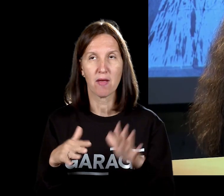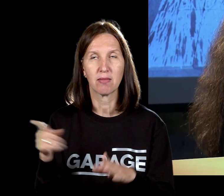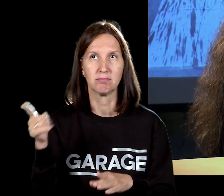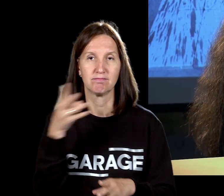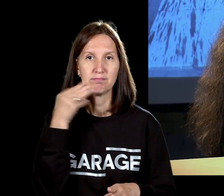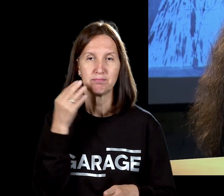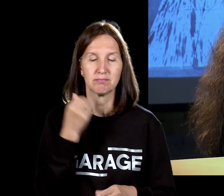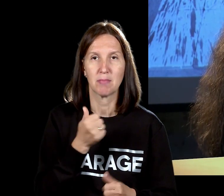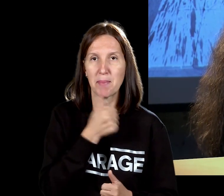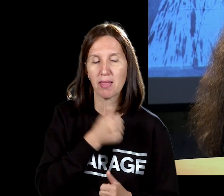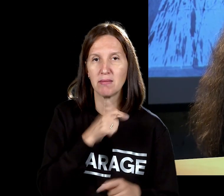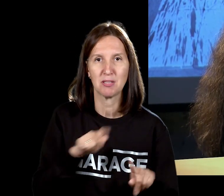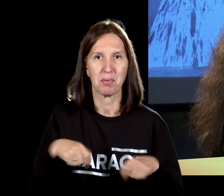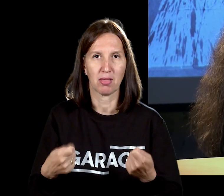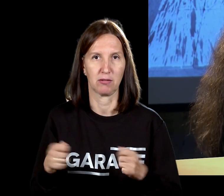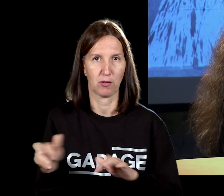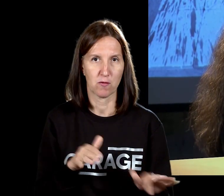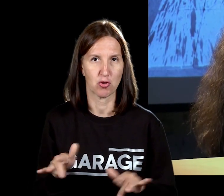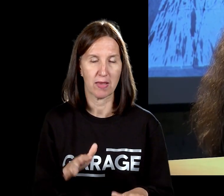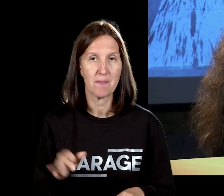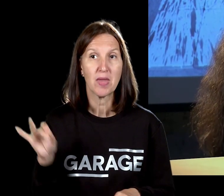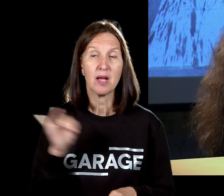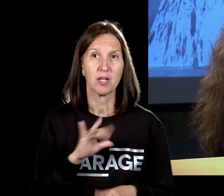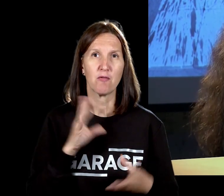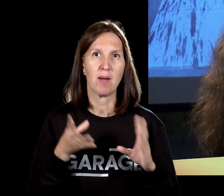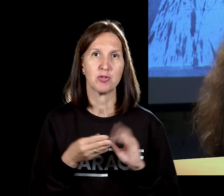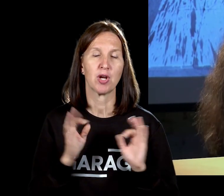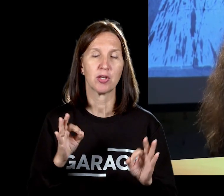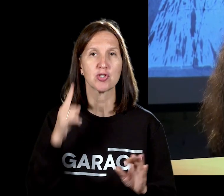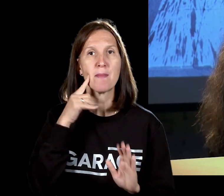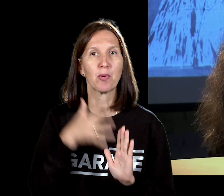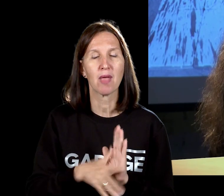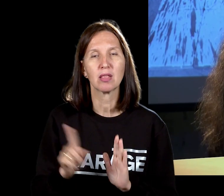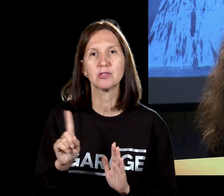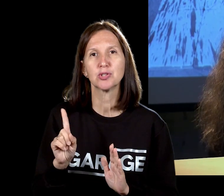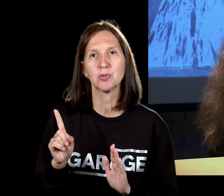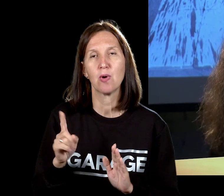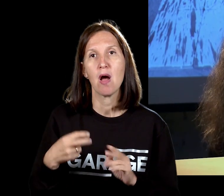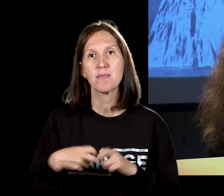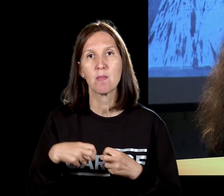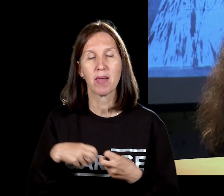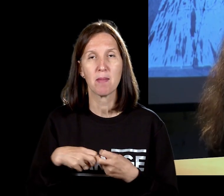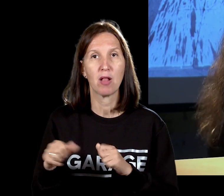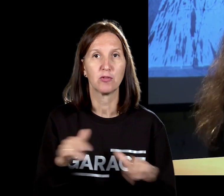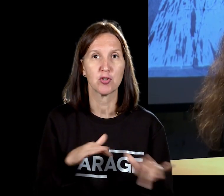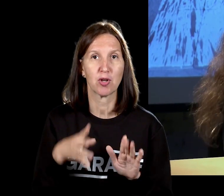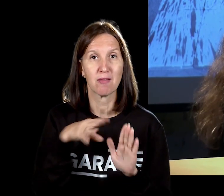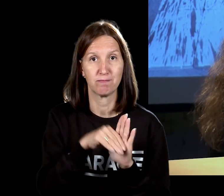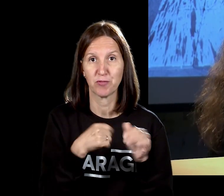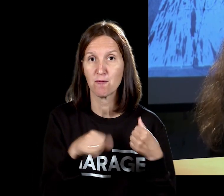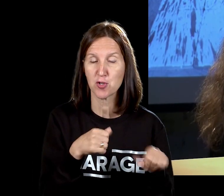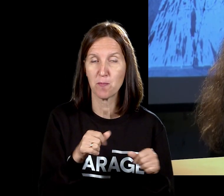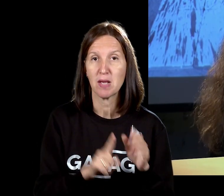И понятно, что вообще эта проблема движения в живописи возникает